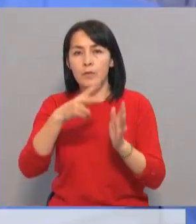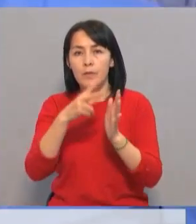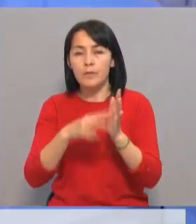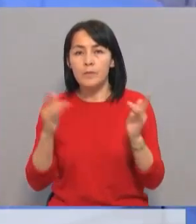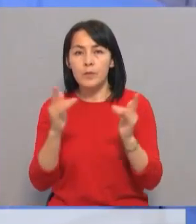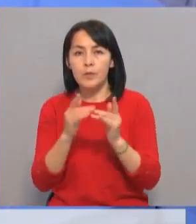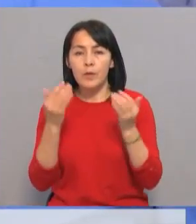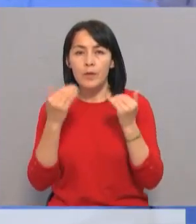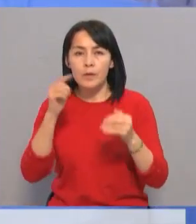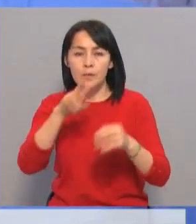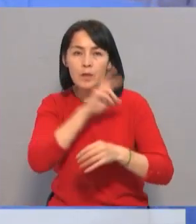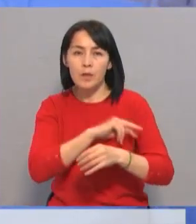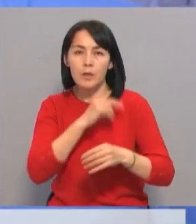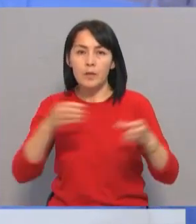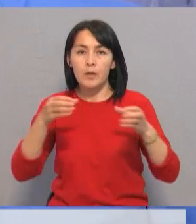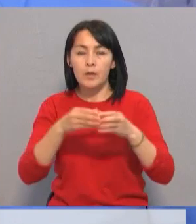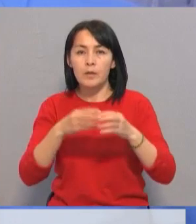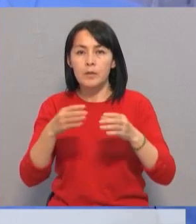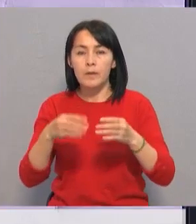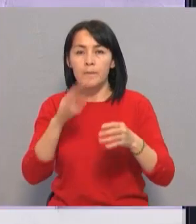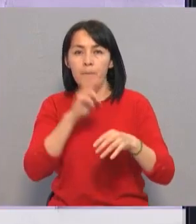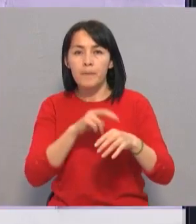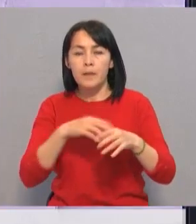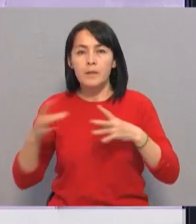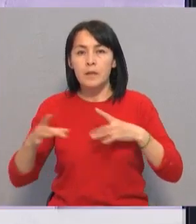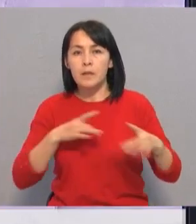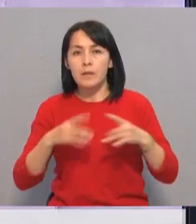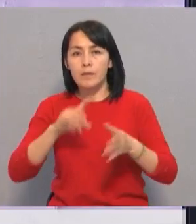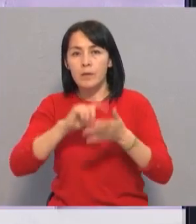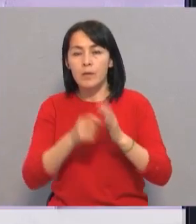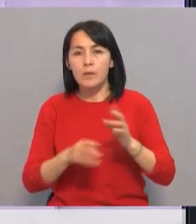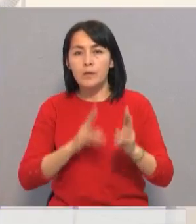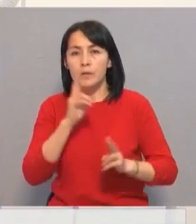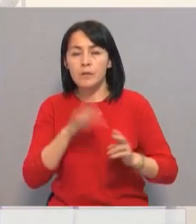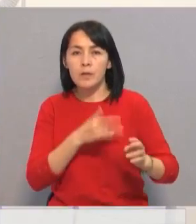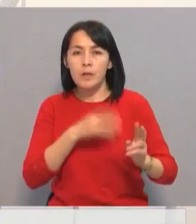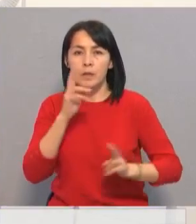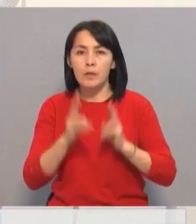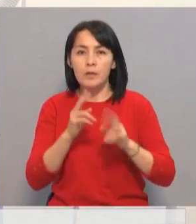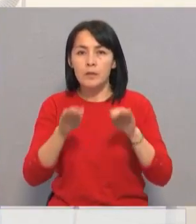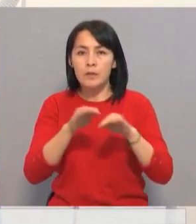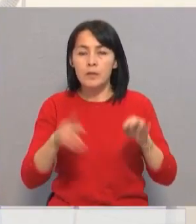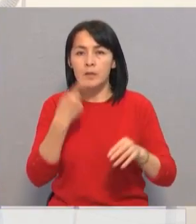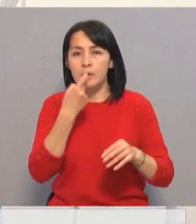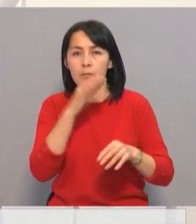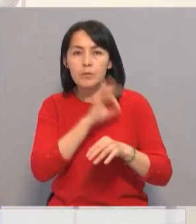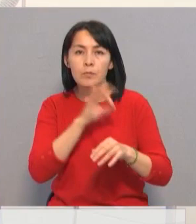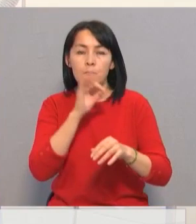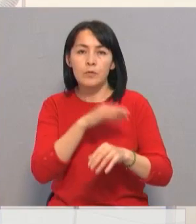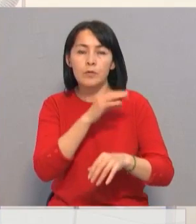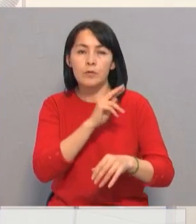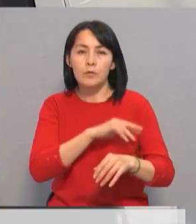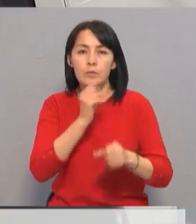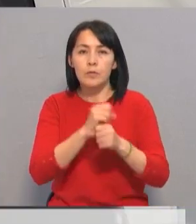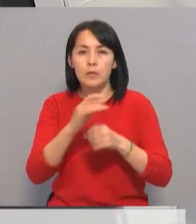180 коек. Здесь работают отделения пульмонологии, неврологии, кардиоревматологии, педиатрии и детской стоматологии. Также в